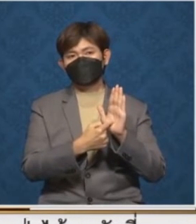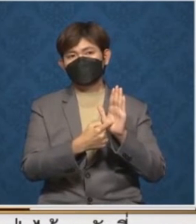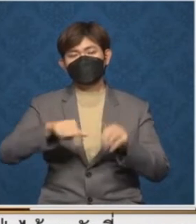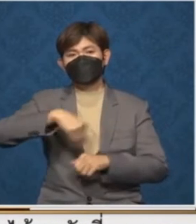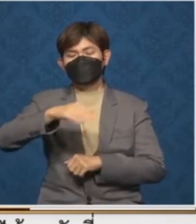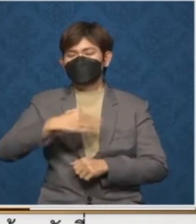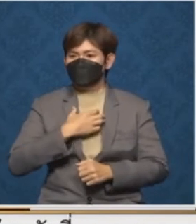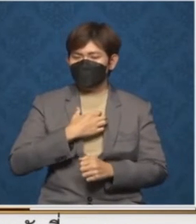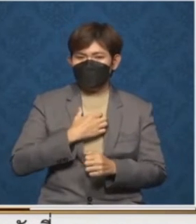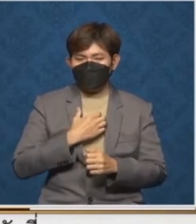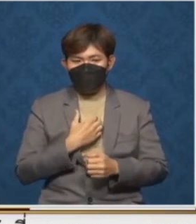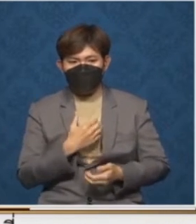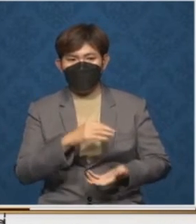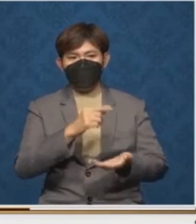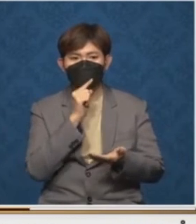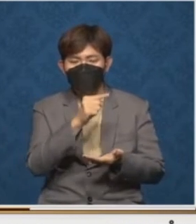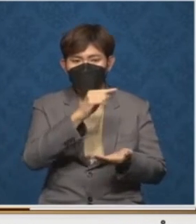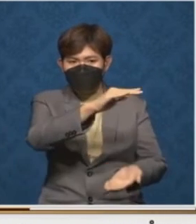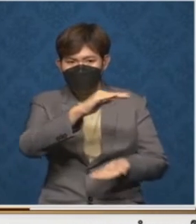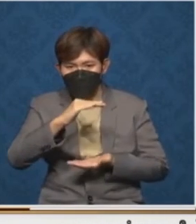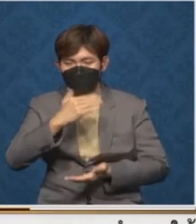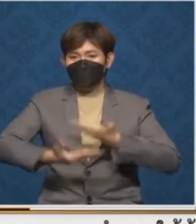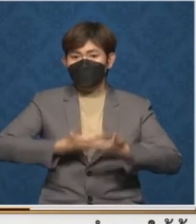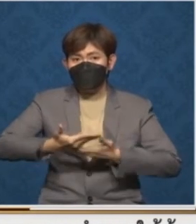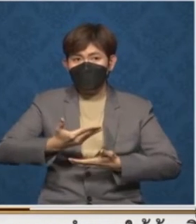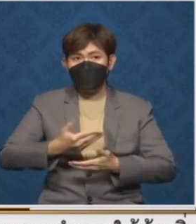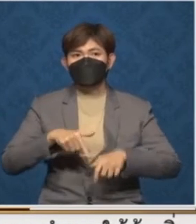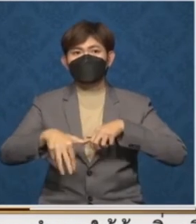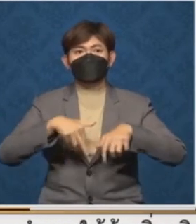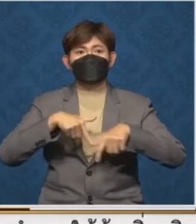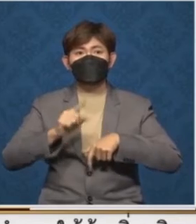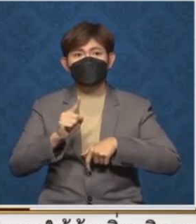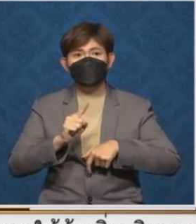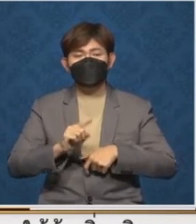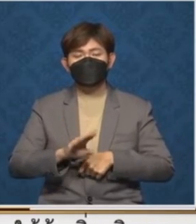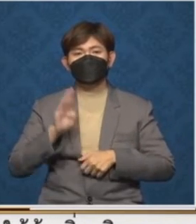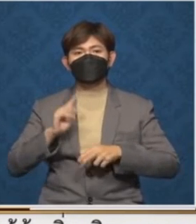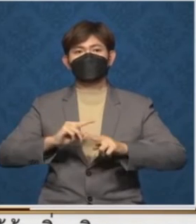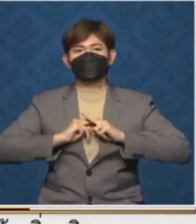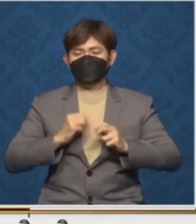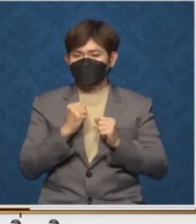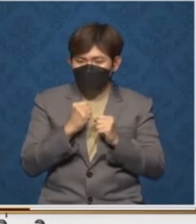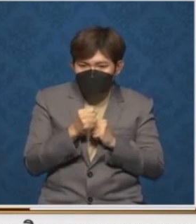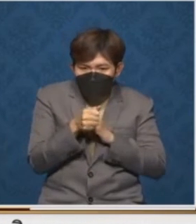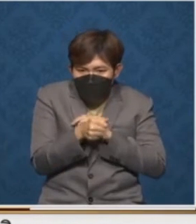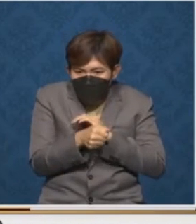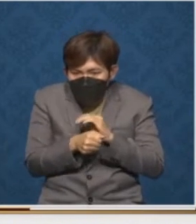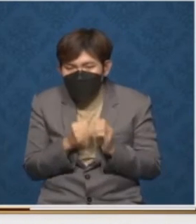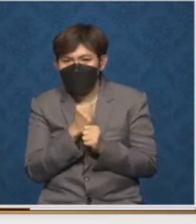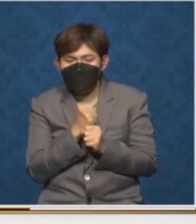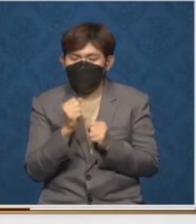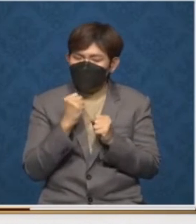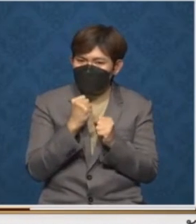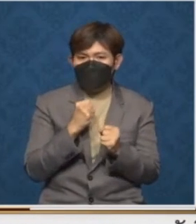ข้อที่จริมัจะฟ้องกนอยู่โยไม่ต้องมานั่งพูดอะไรต่อไปยืดยาวเลยครัถไมดแนต่อไปครับ